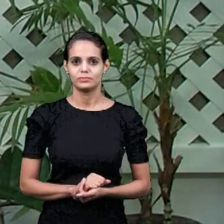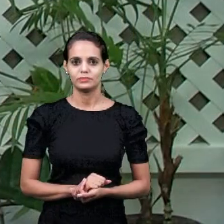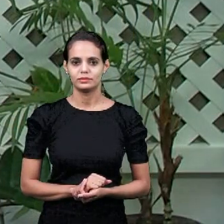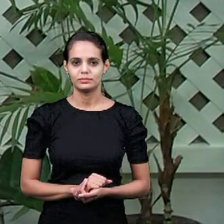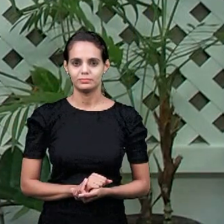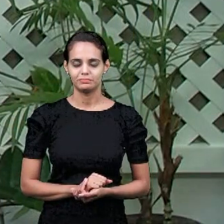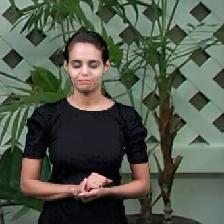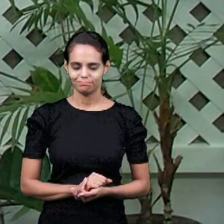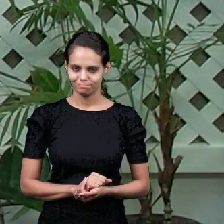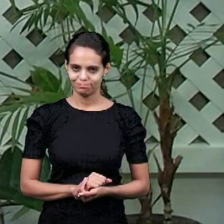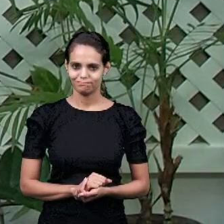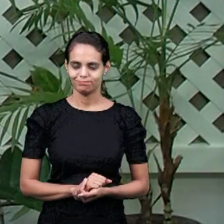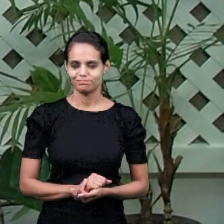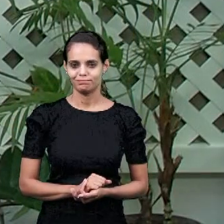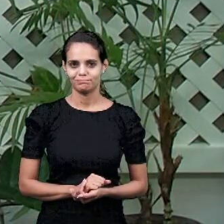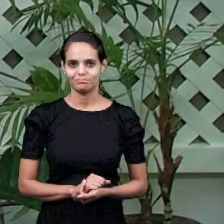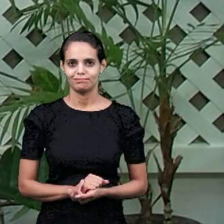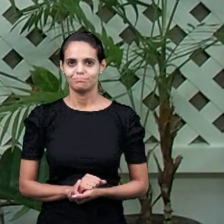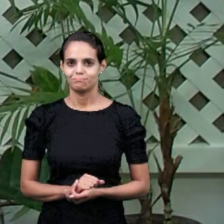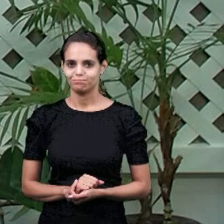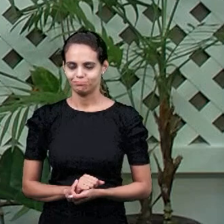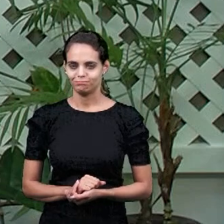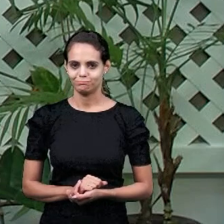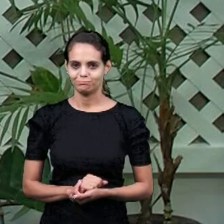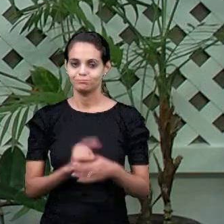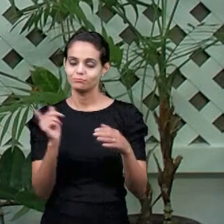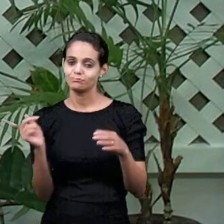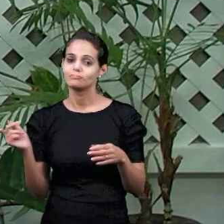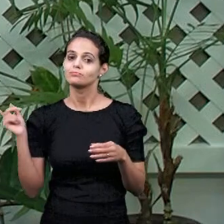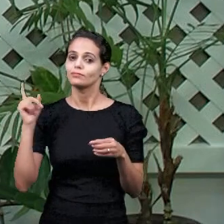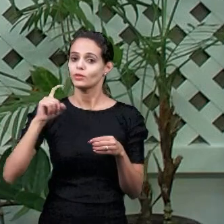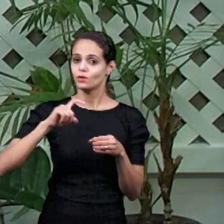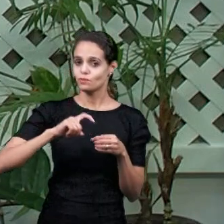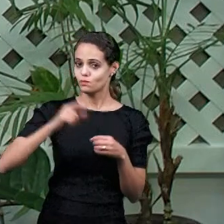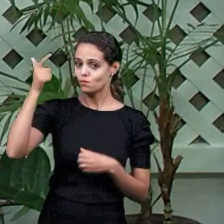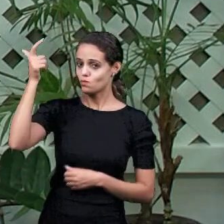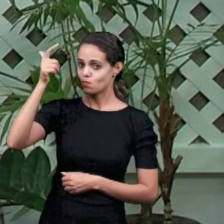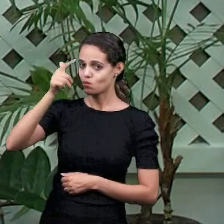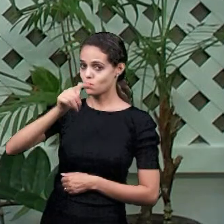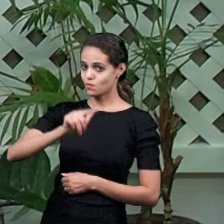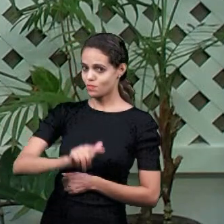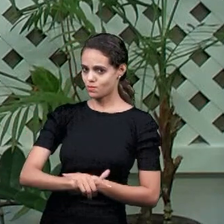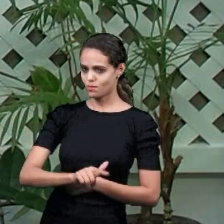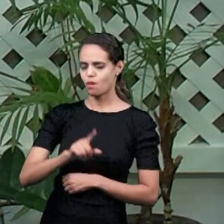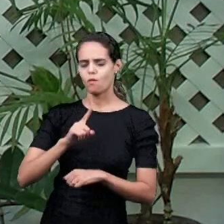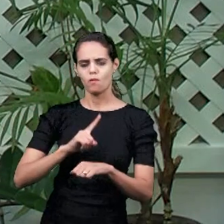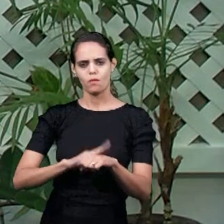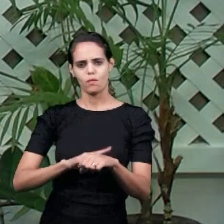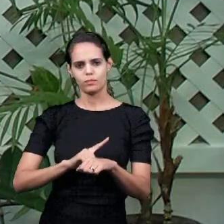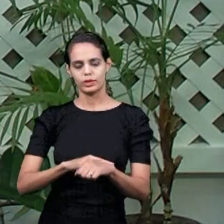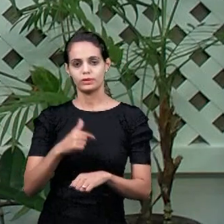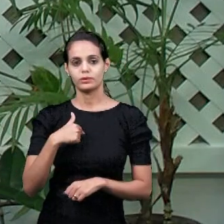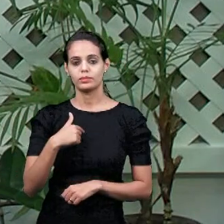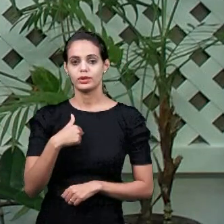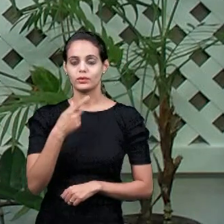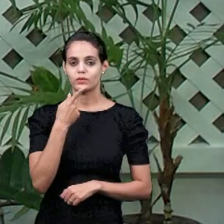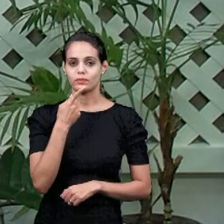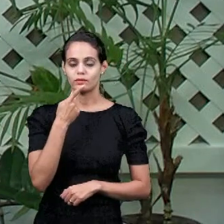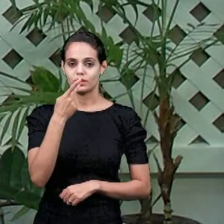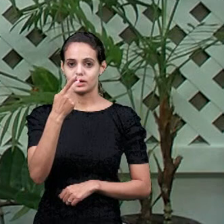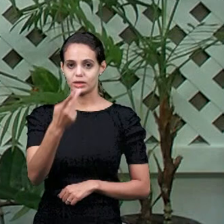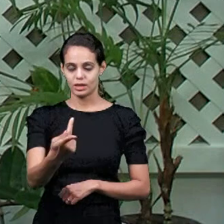Mes frères et sœurs, nous revenons ici pour un petit moment. J'aimerais attirer l'attention de nos frères et